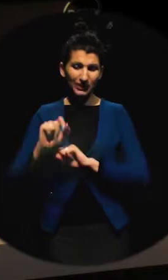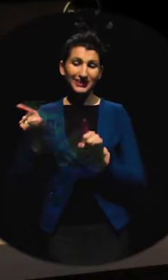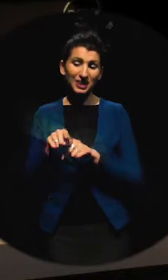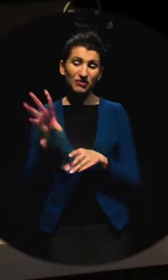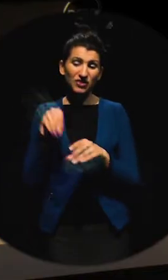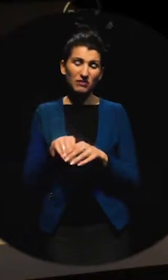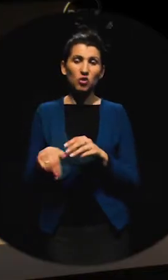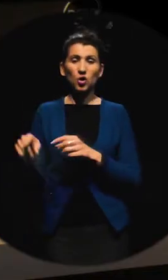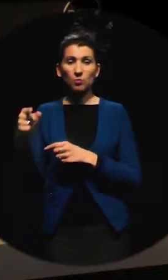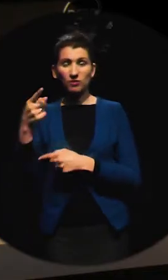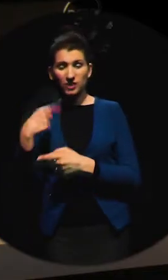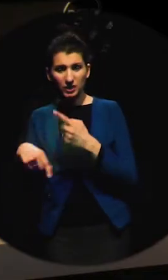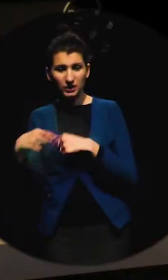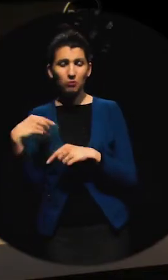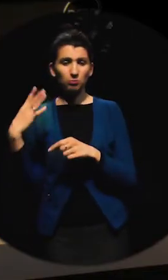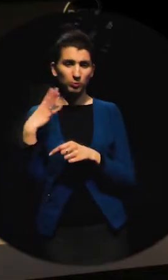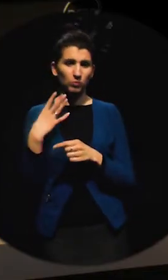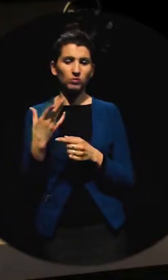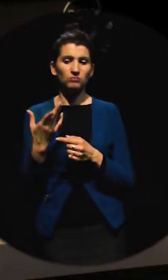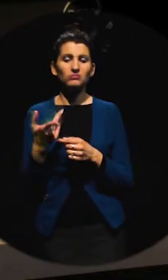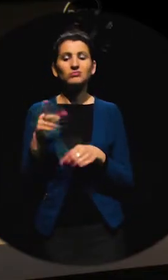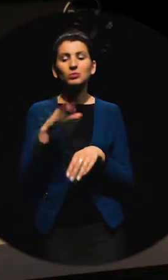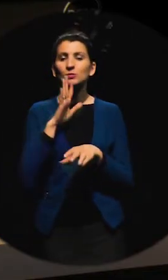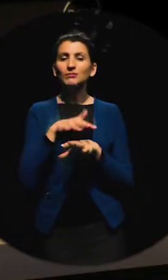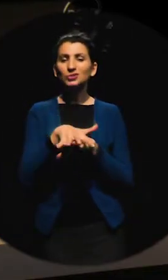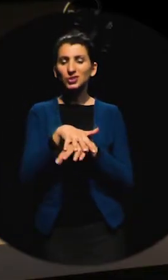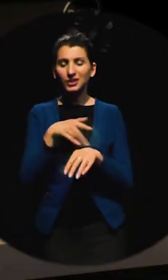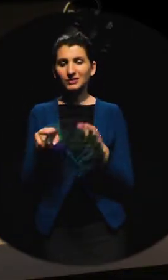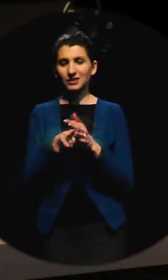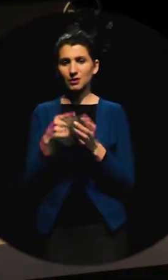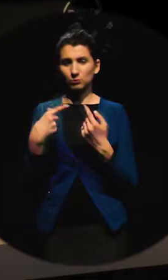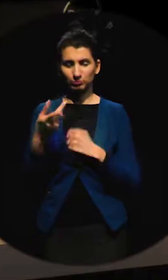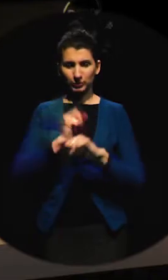w swoim geście ustanowienia daniny solidarnościowej